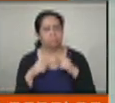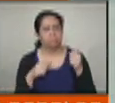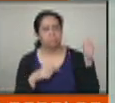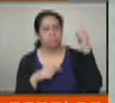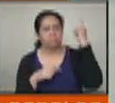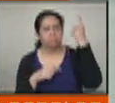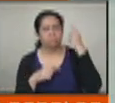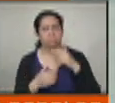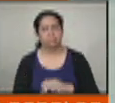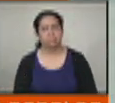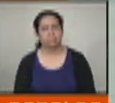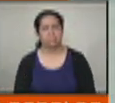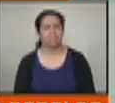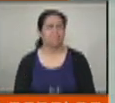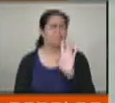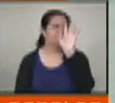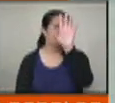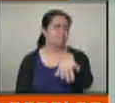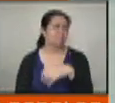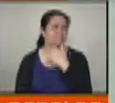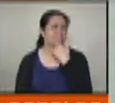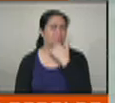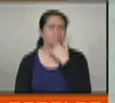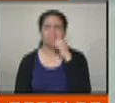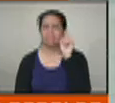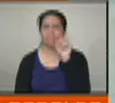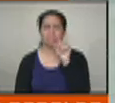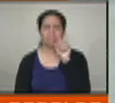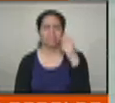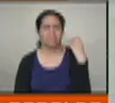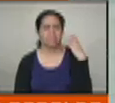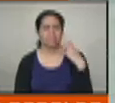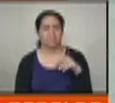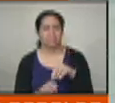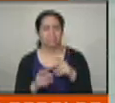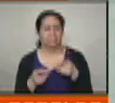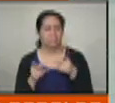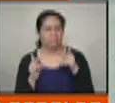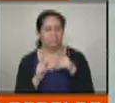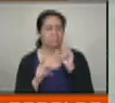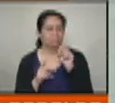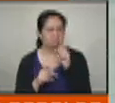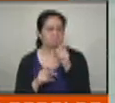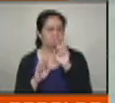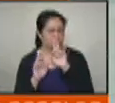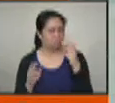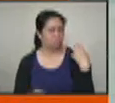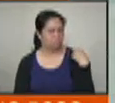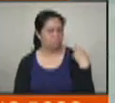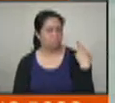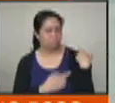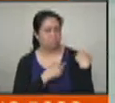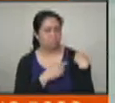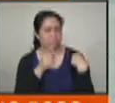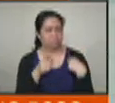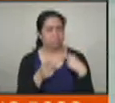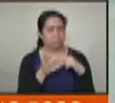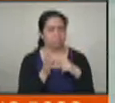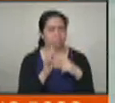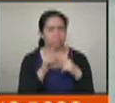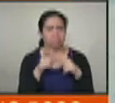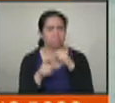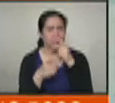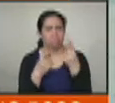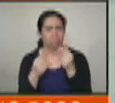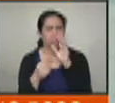taas eh. No, chairman, ikaw ang purok chairman sa lugar. So you call the shots. So ibig sabihin, hindi